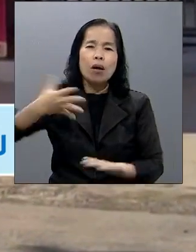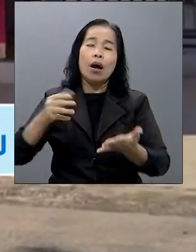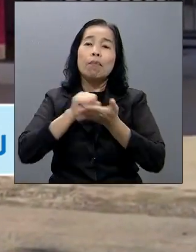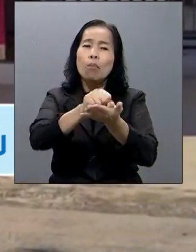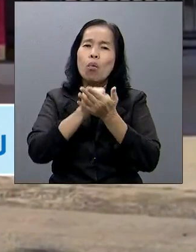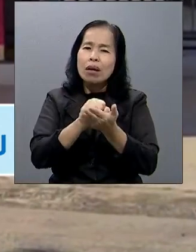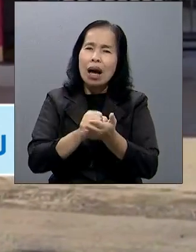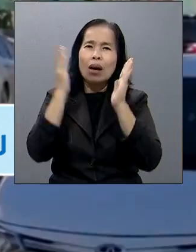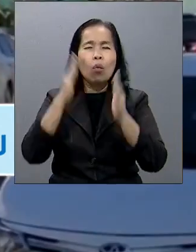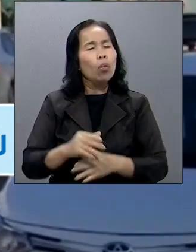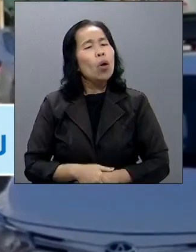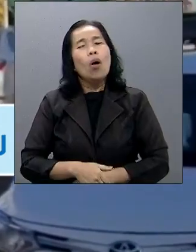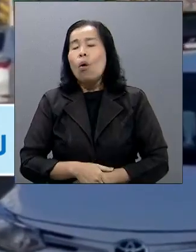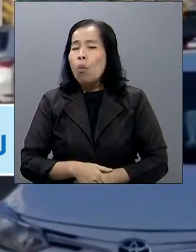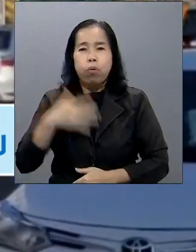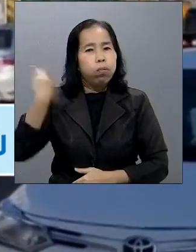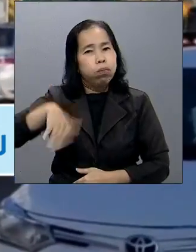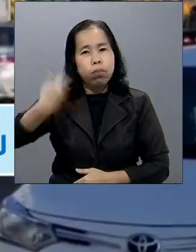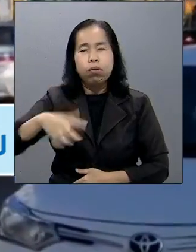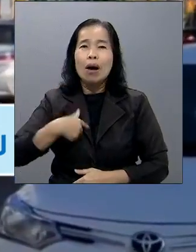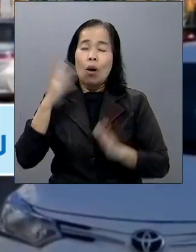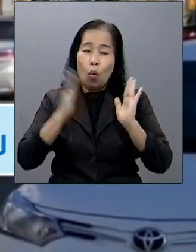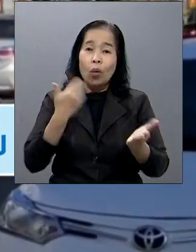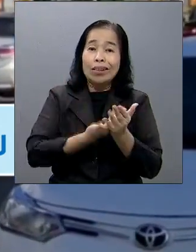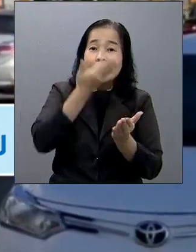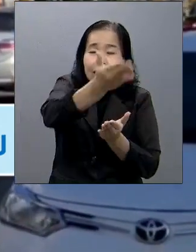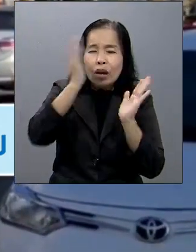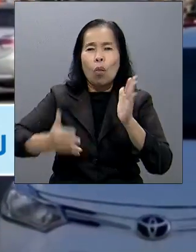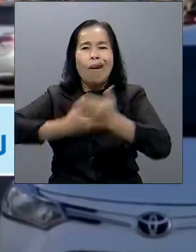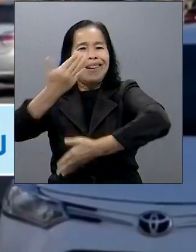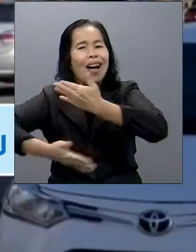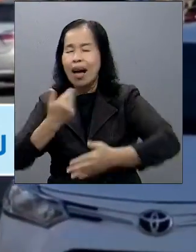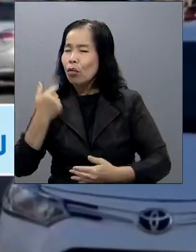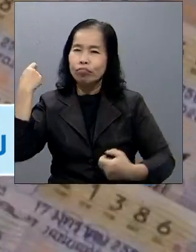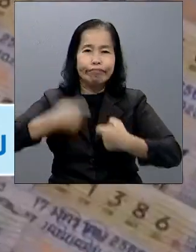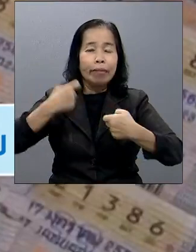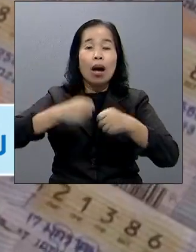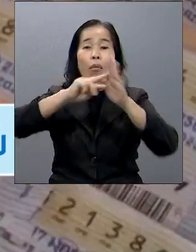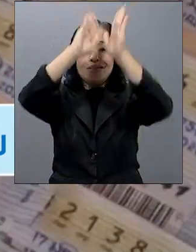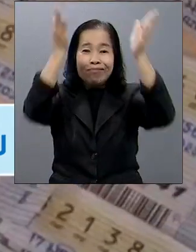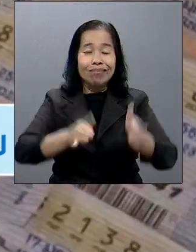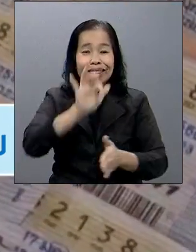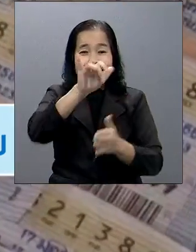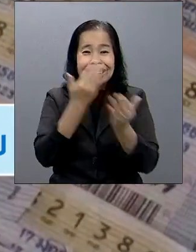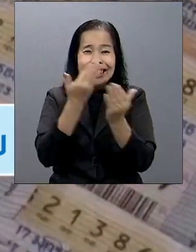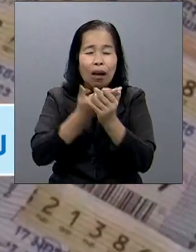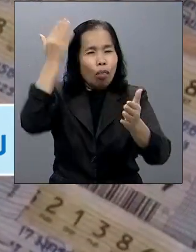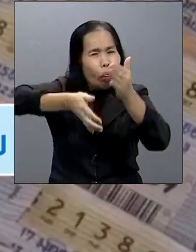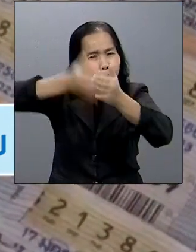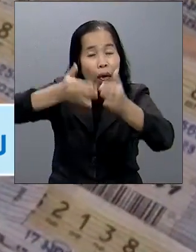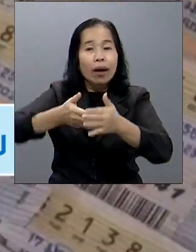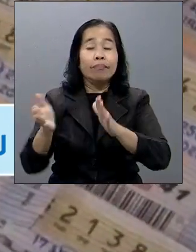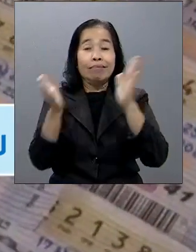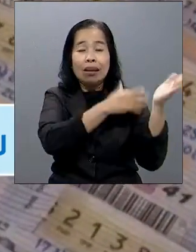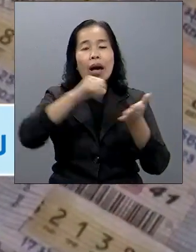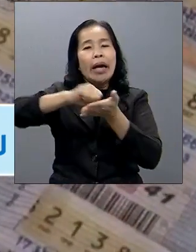ก็มีมากนะคะแต่ละงวดแต่ละงวดทั้งคนซื้อทั้งคนขายเงี้ยค่ะแล้วการแก้ปัญหาที่ผ่านมาก็ไม่เคยแก้อย่